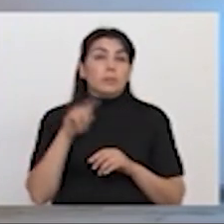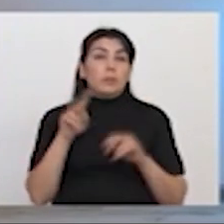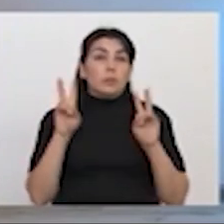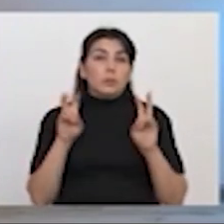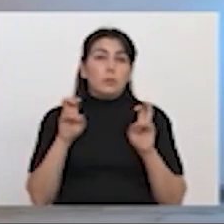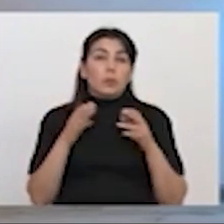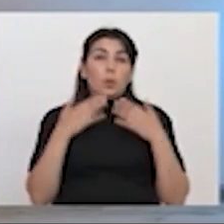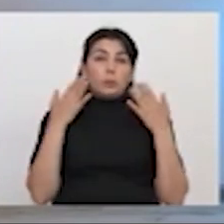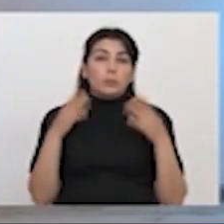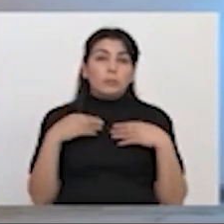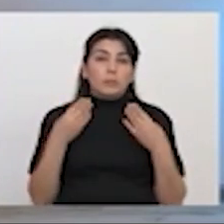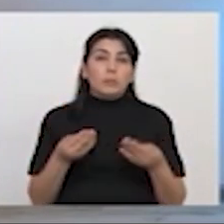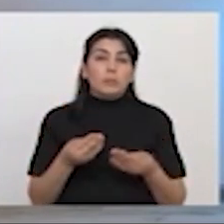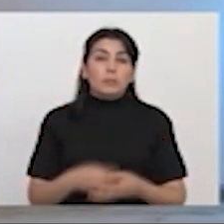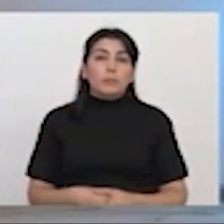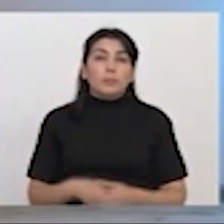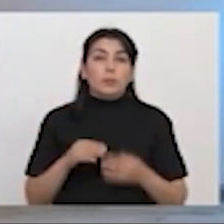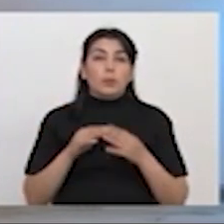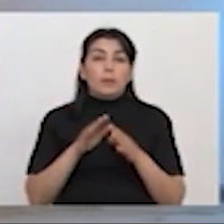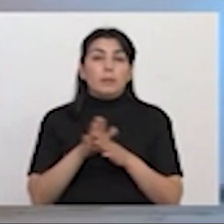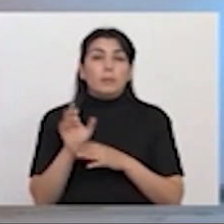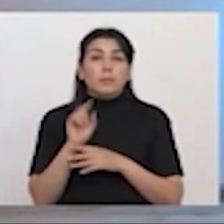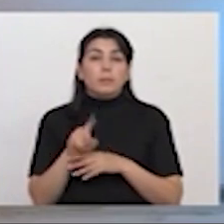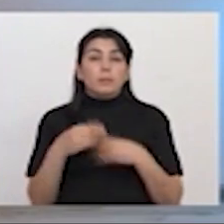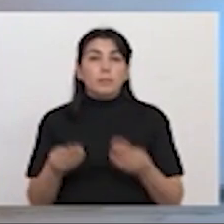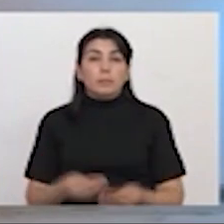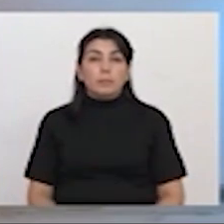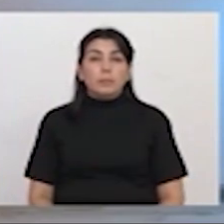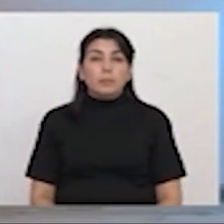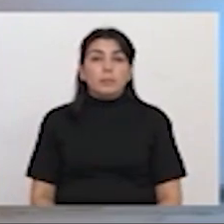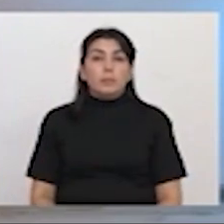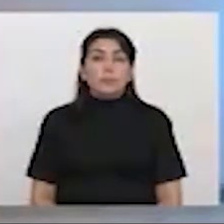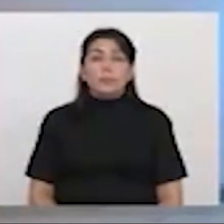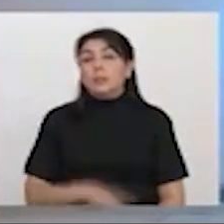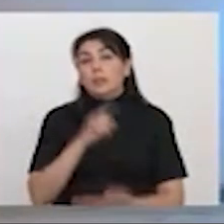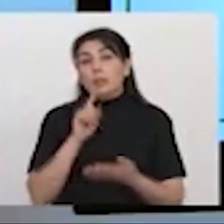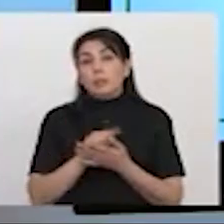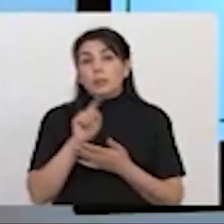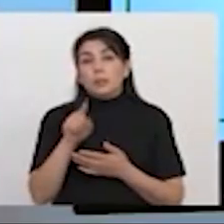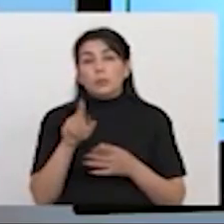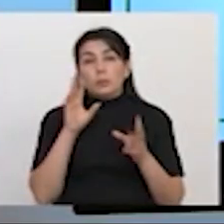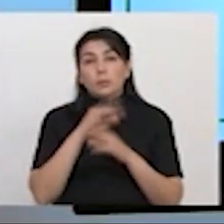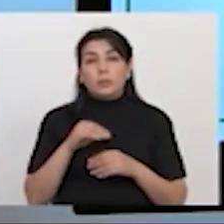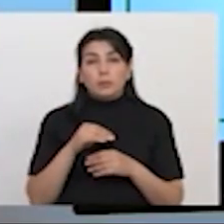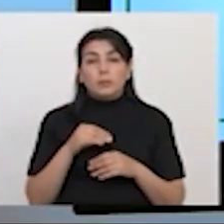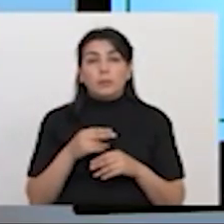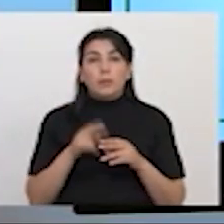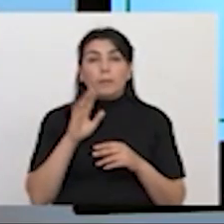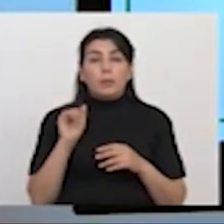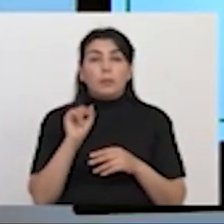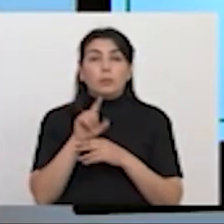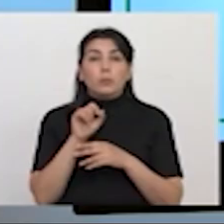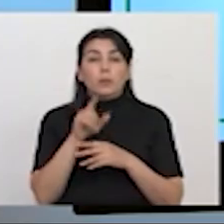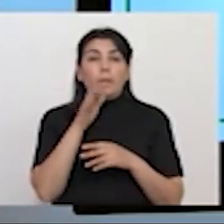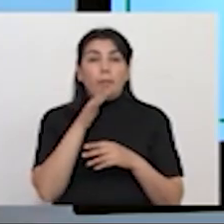betlardagi mavzuni o'qish topshirig'i uyga vazifa qilib beriladi. Albatta, siz buni uddalaysiz va